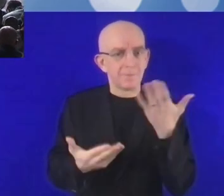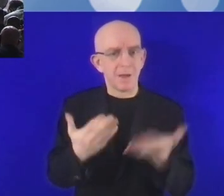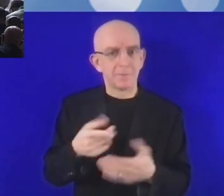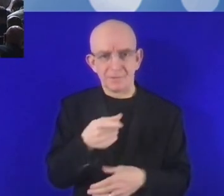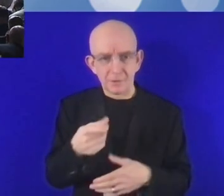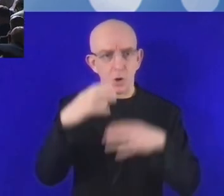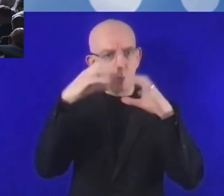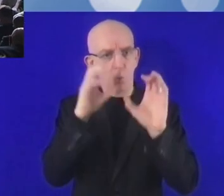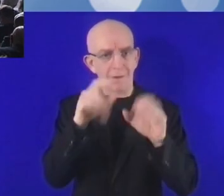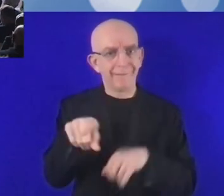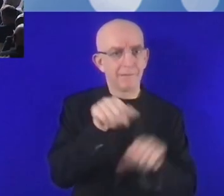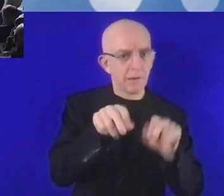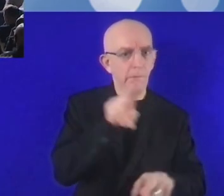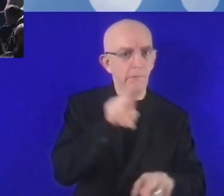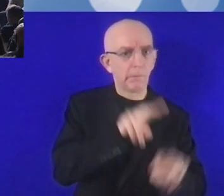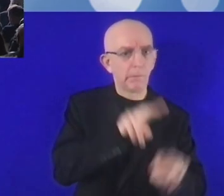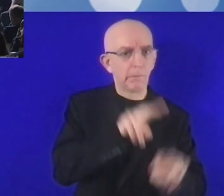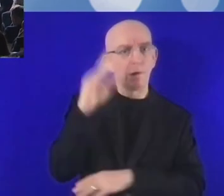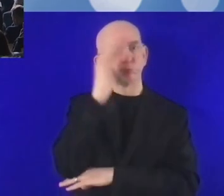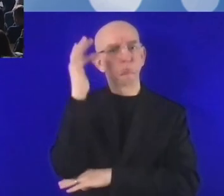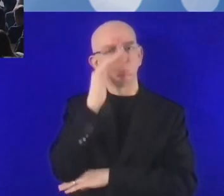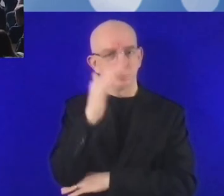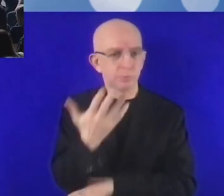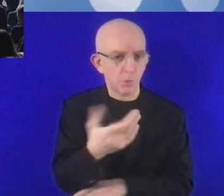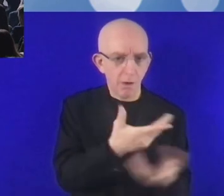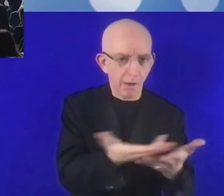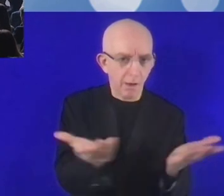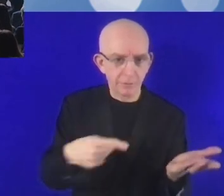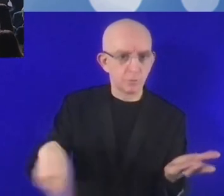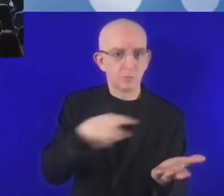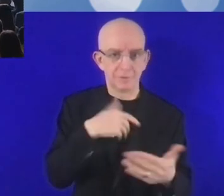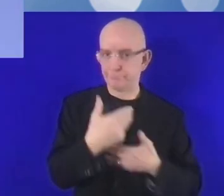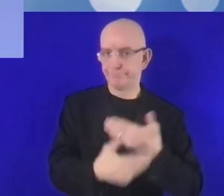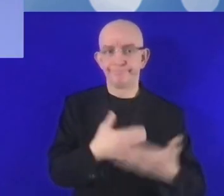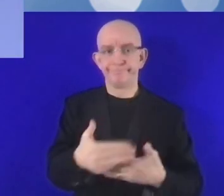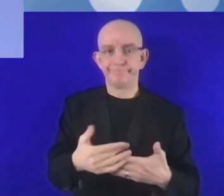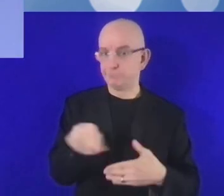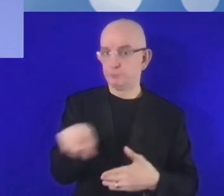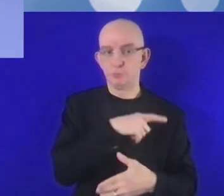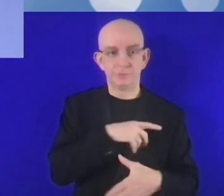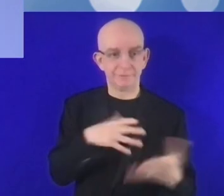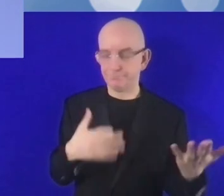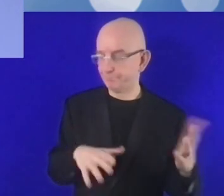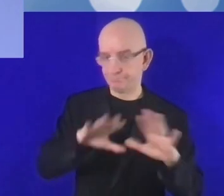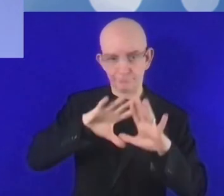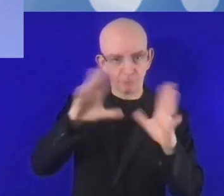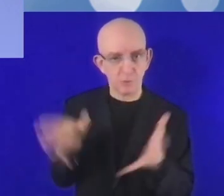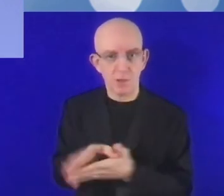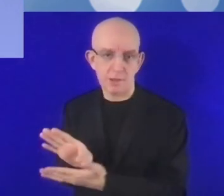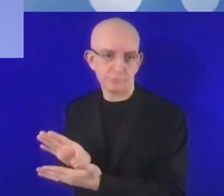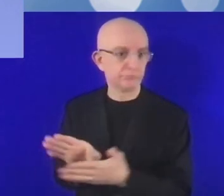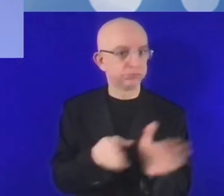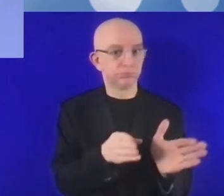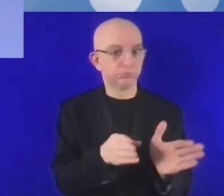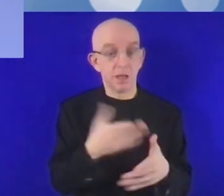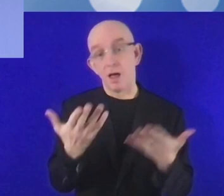势。有的人可能会喜欢，有的人可能必须要使用这样的一些人工智能。那么如果